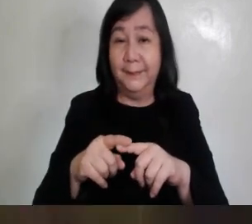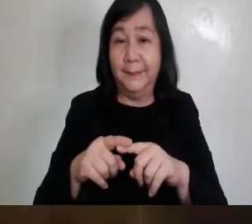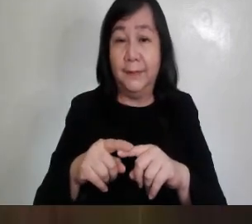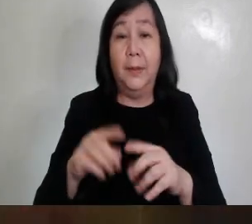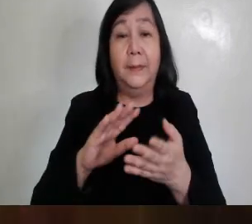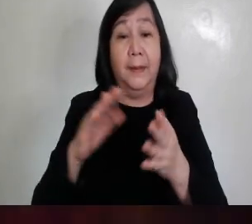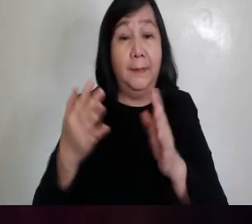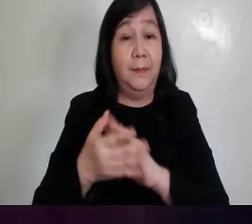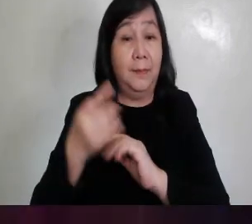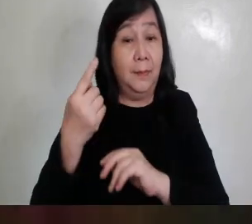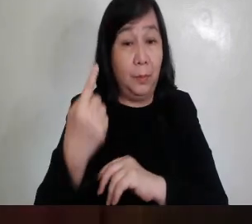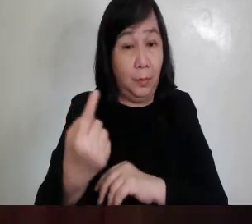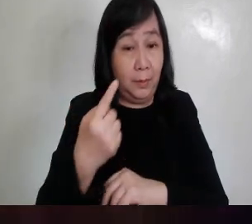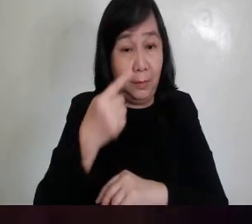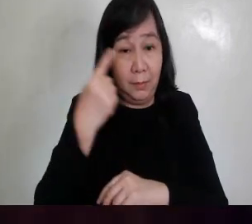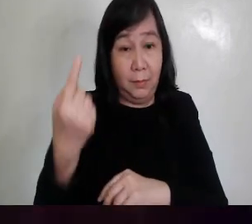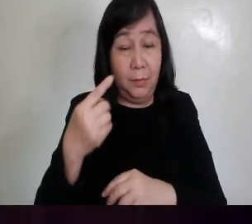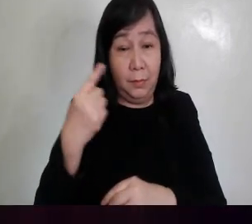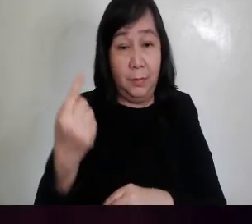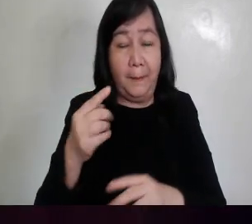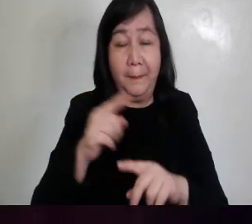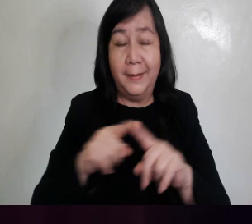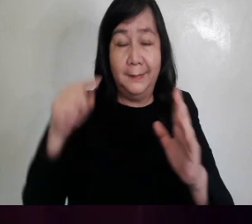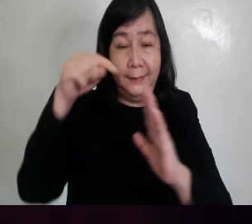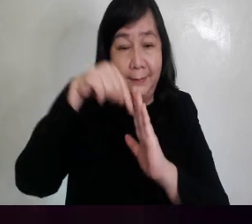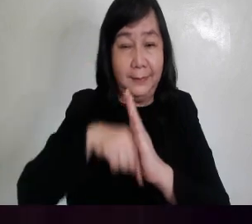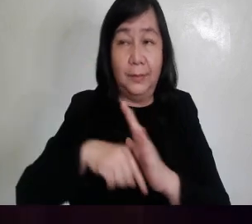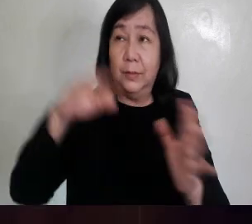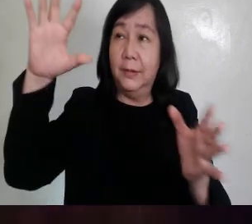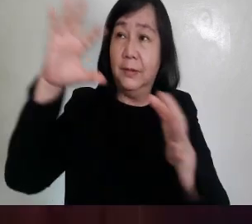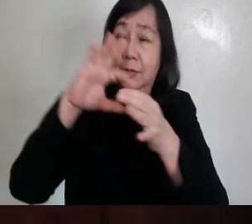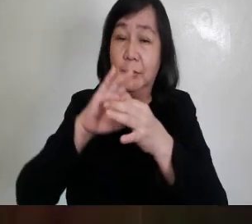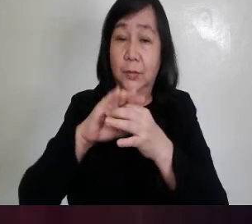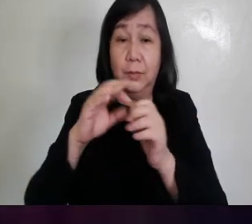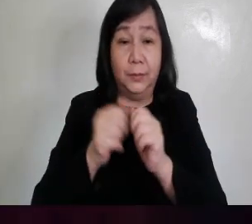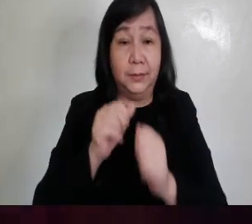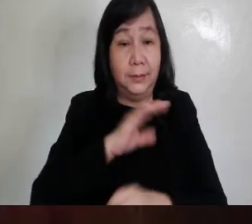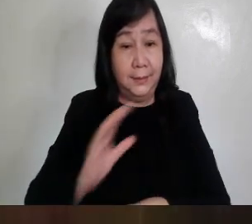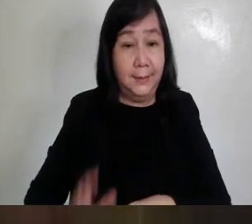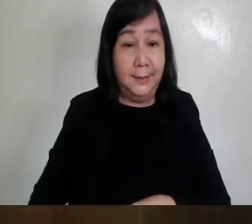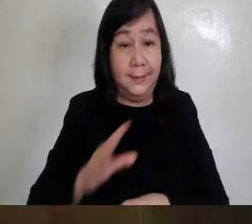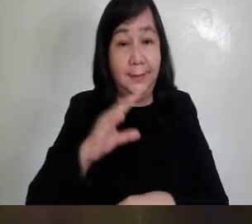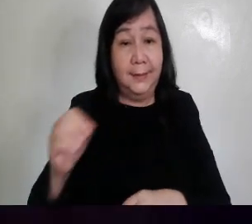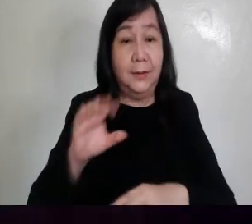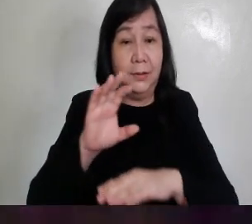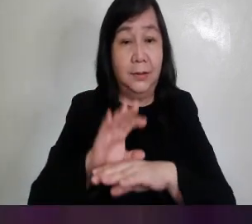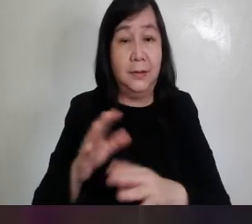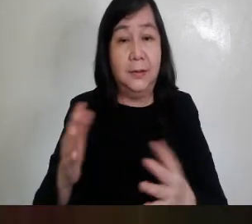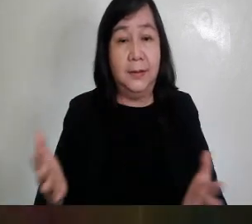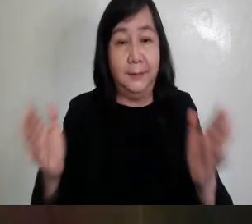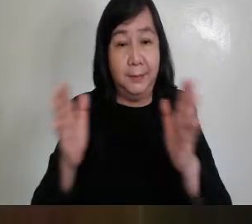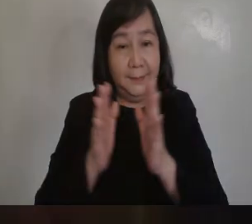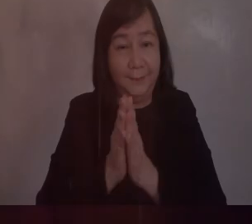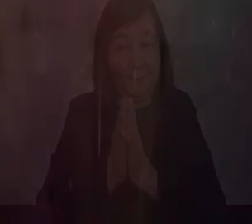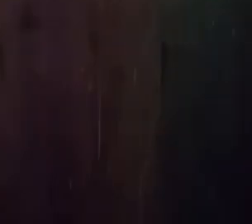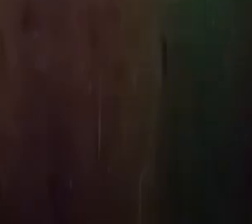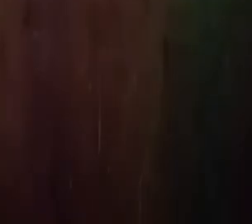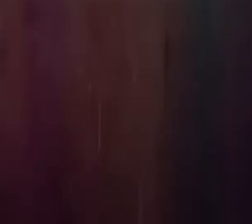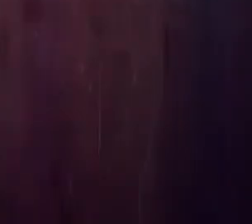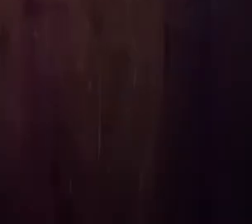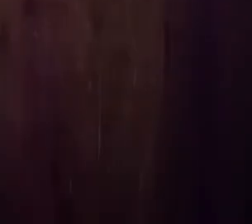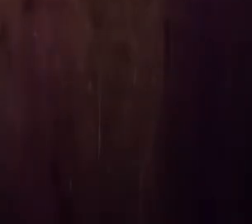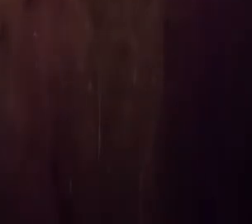sa pagiging mag-isa, kung hindi sa malalim na koneksyon kay Kristo at sa Kanyang bayan. Amen.